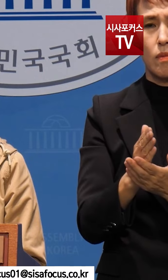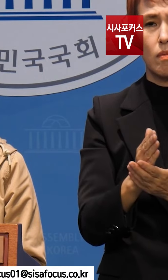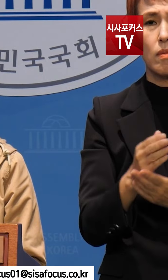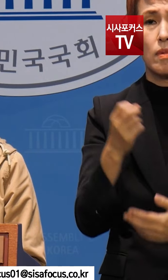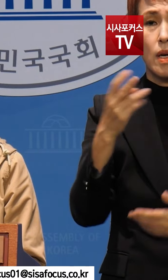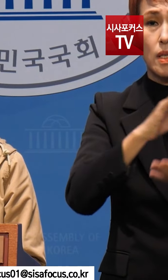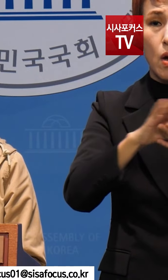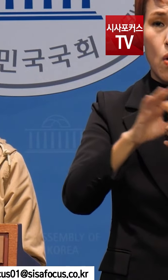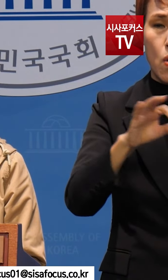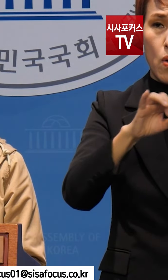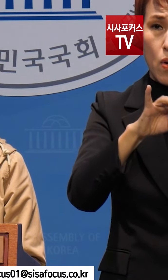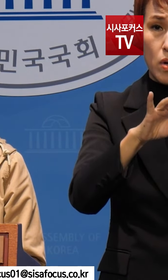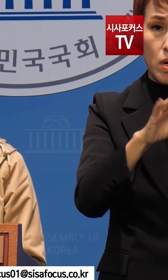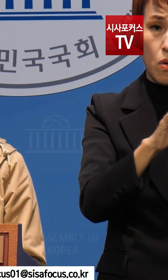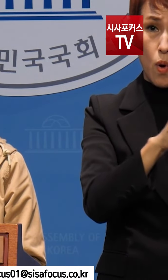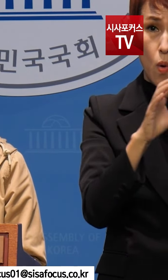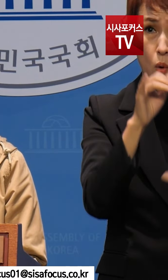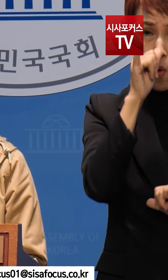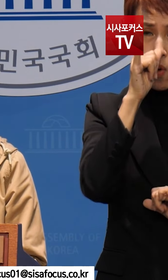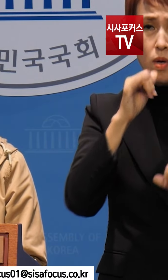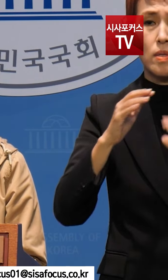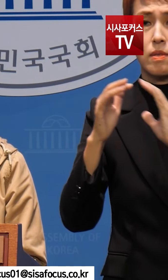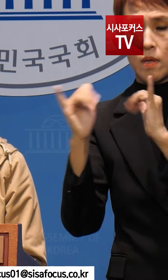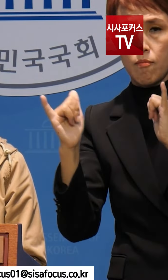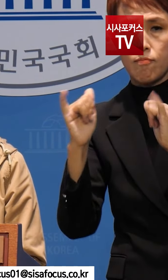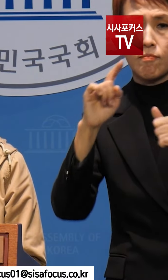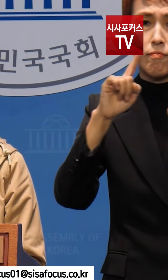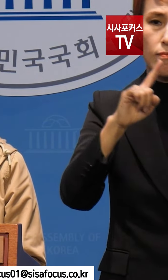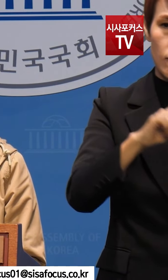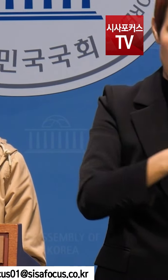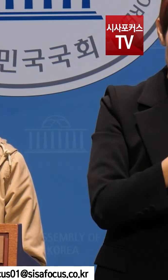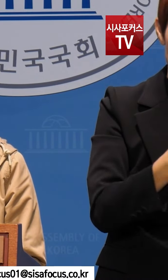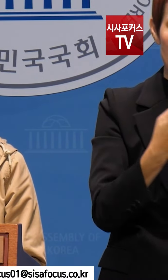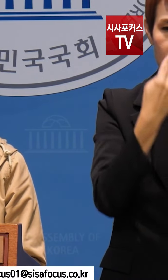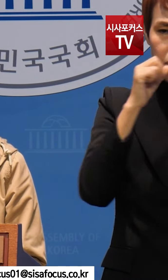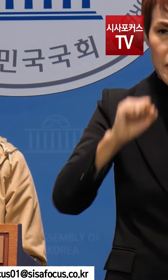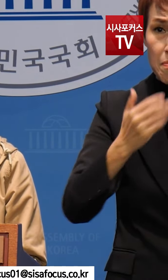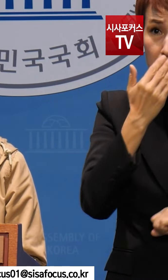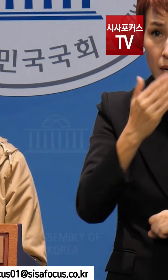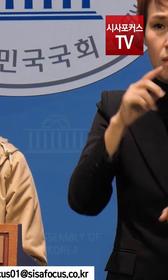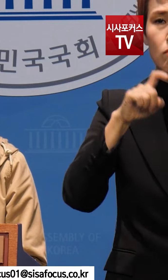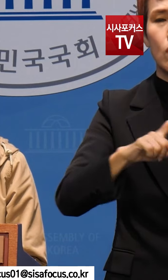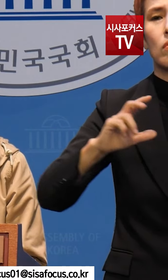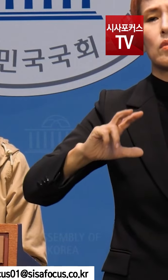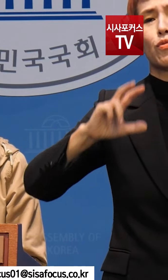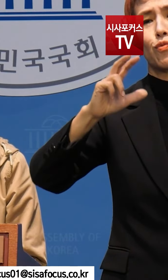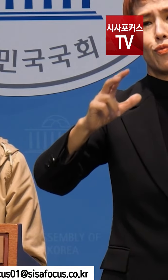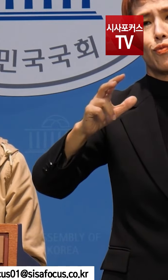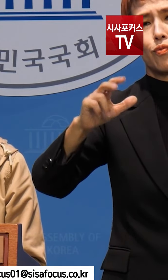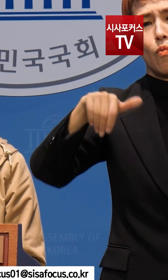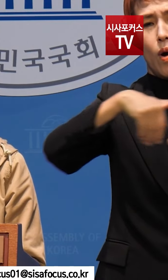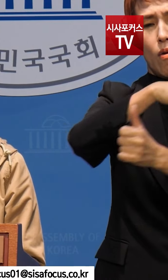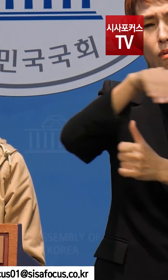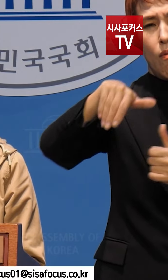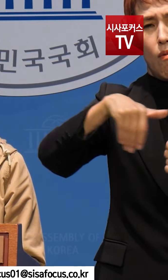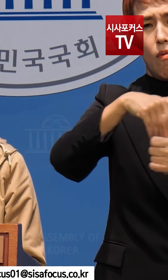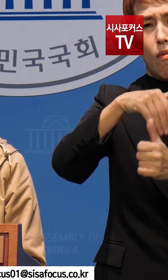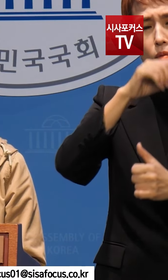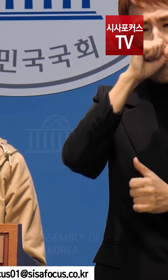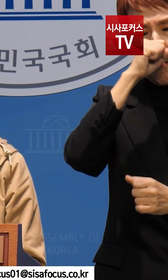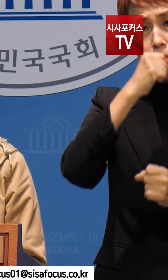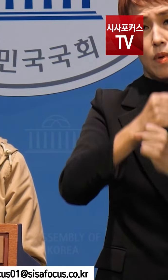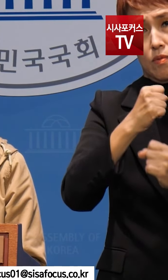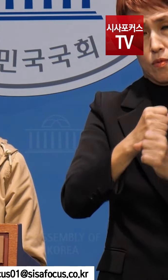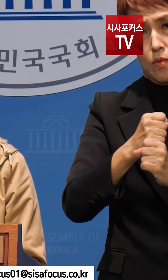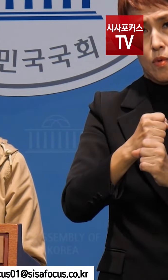자연이 지속 가능하게 공전할 수 있도록 지구의 생태적 한계를 지키며 너와 우리의 존엄성을 모두 서로